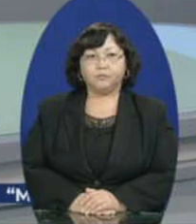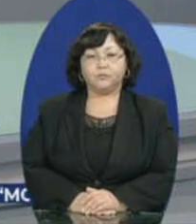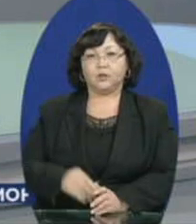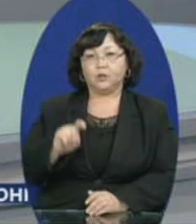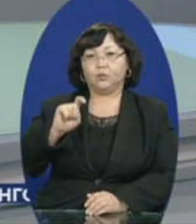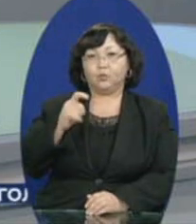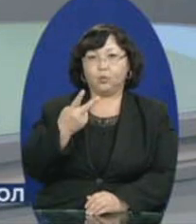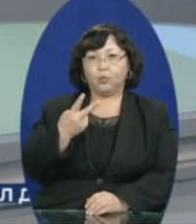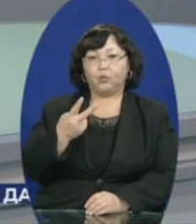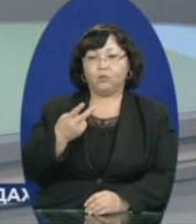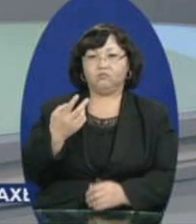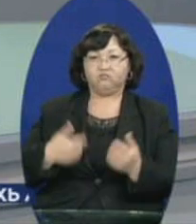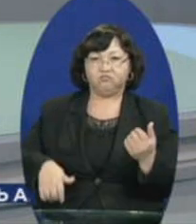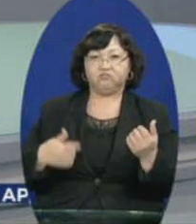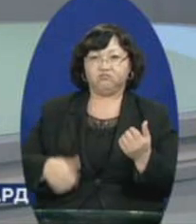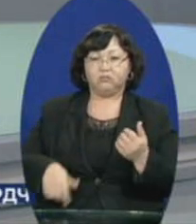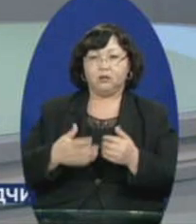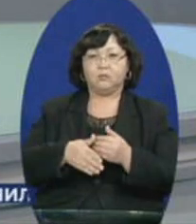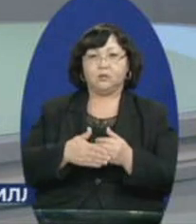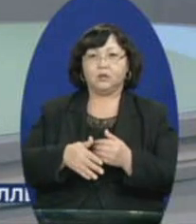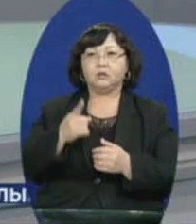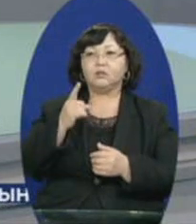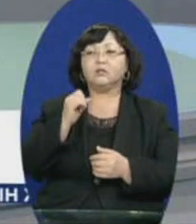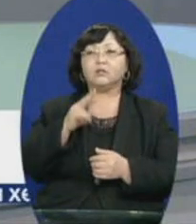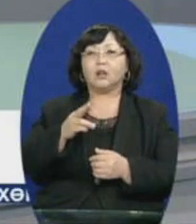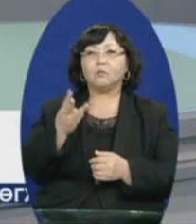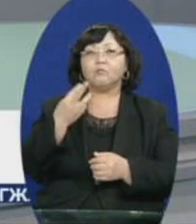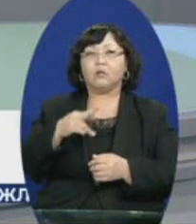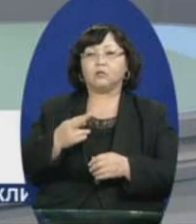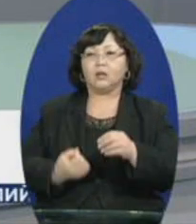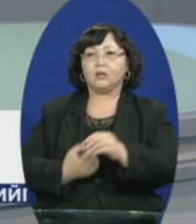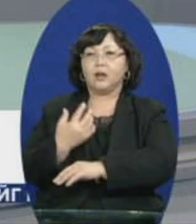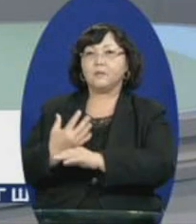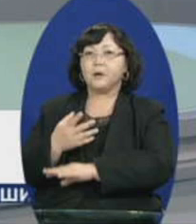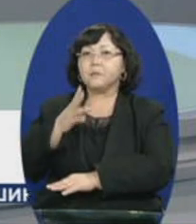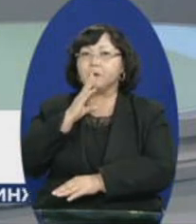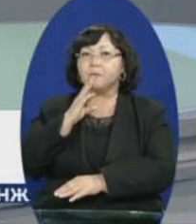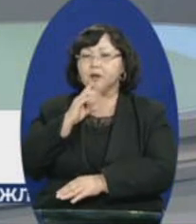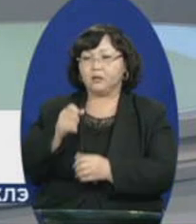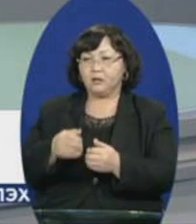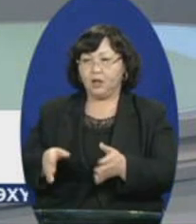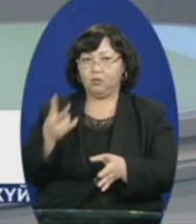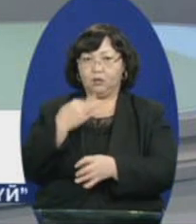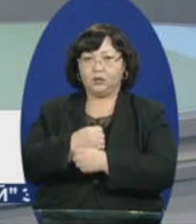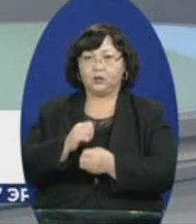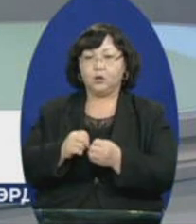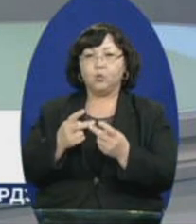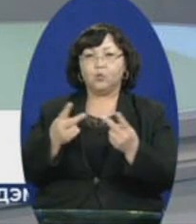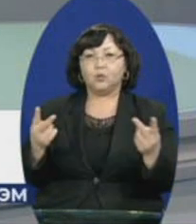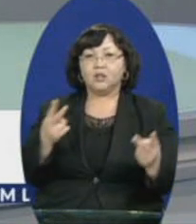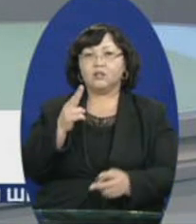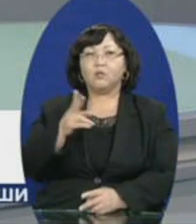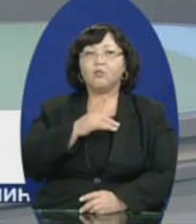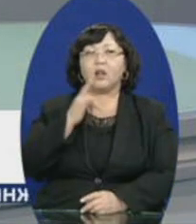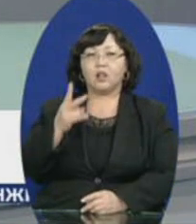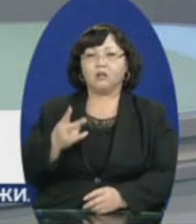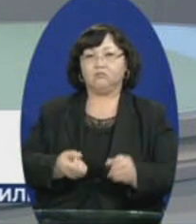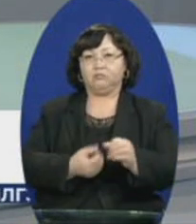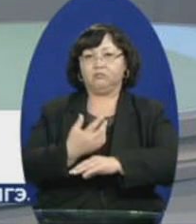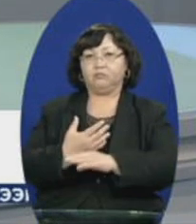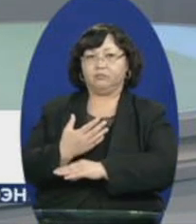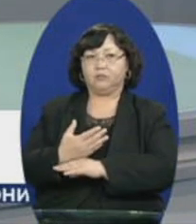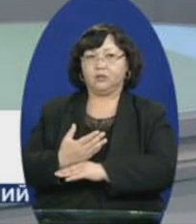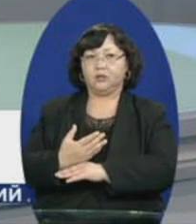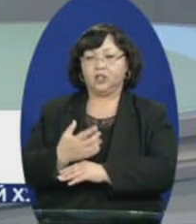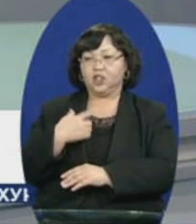Хүү хамтлаг нийгмийн харилцааны хүрээнд 1 сая мод тарих харуулсан. Өнөөдөр 1 сая мод тарих нээлттэй үндэсний цэцэрлэг төрөлд нь хамтлагийн гишүүдийнхээ тоогоор агч